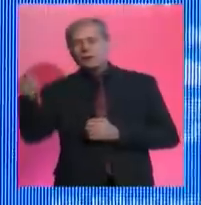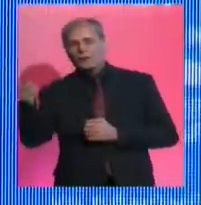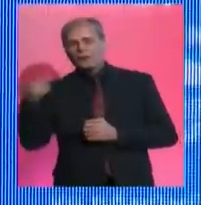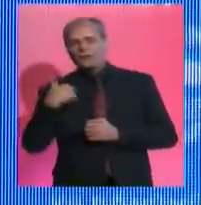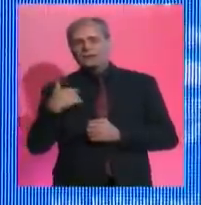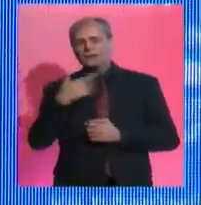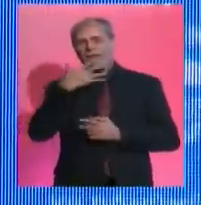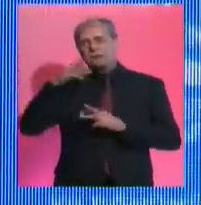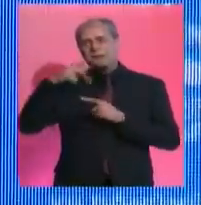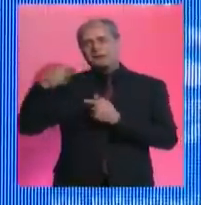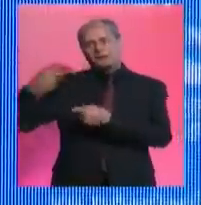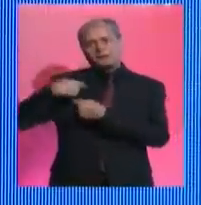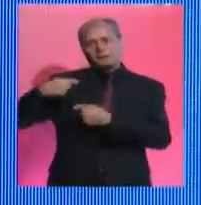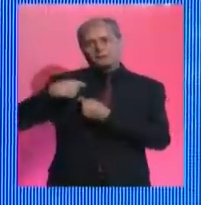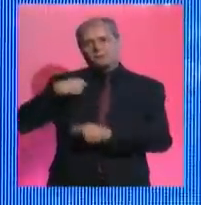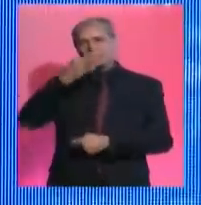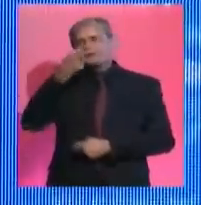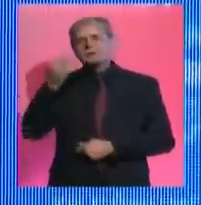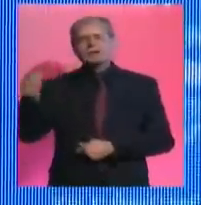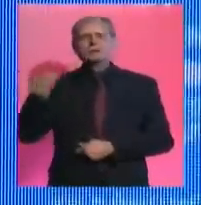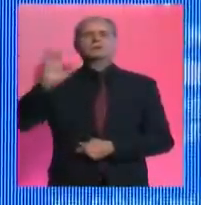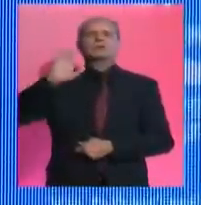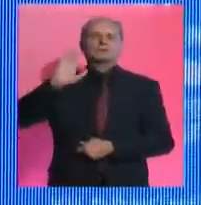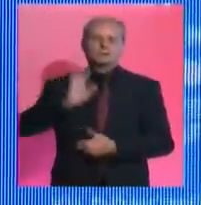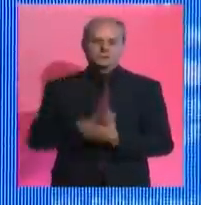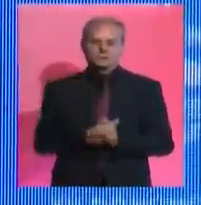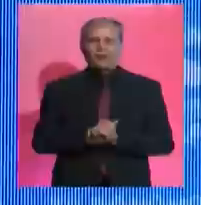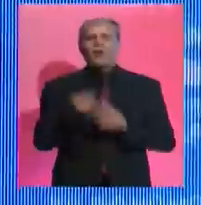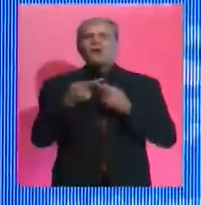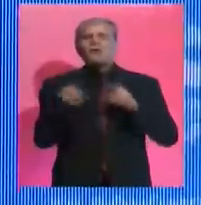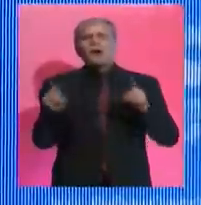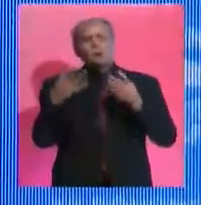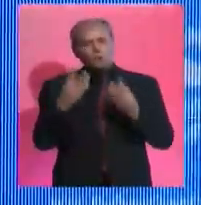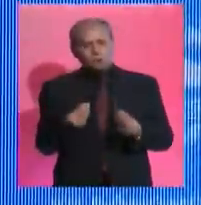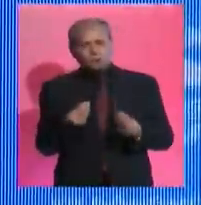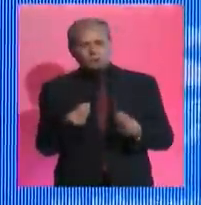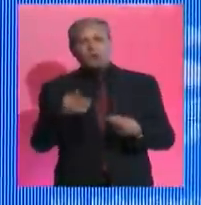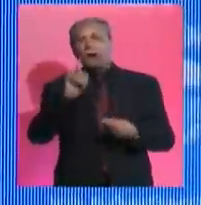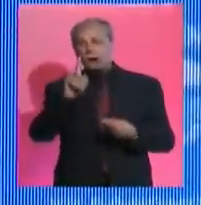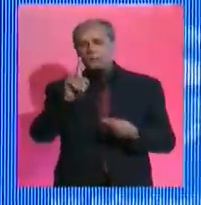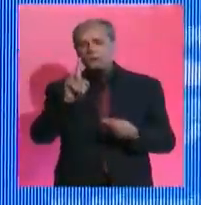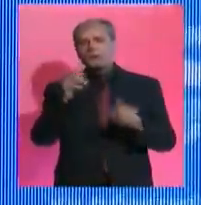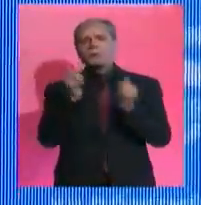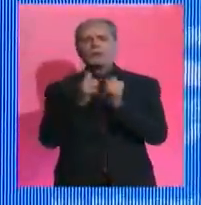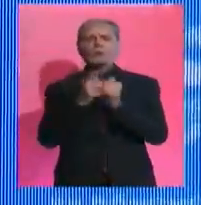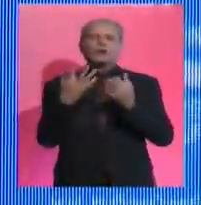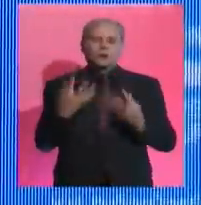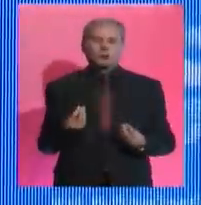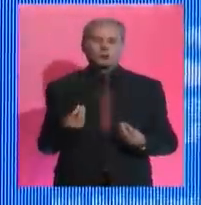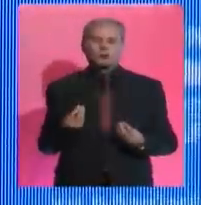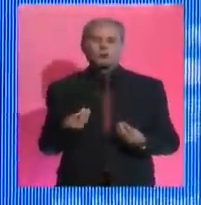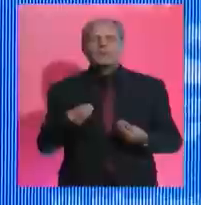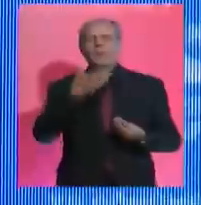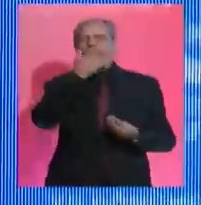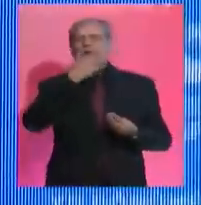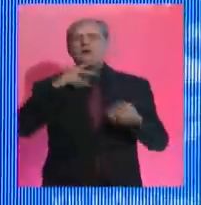bizleri kendisine benzetmek istemesine karşı duracağız farklı olacağız ancak birlikte olacağız